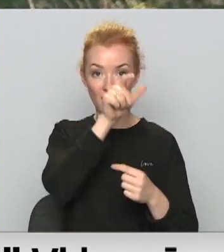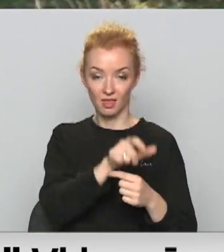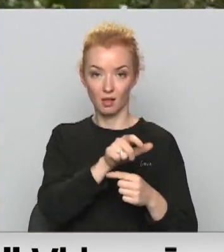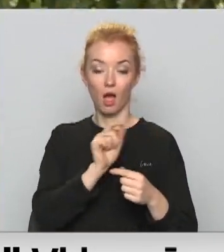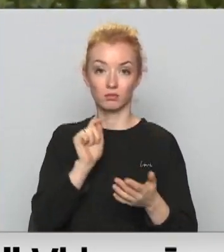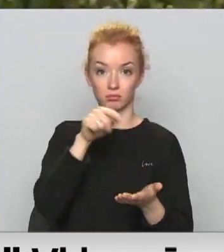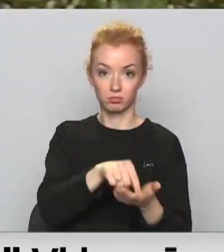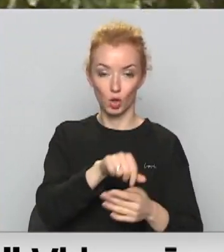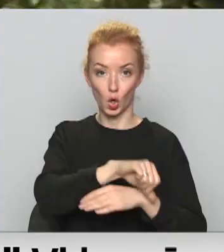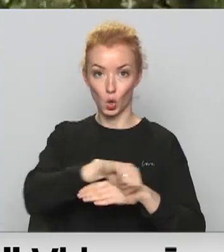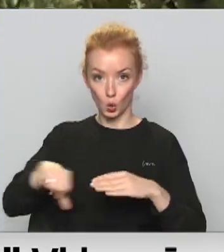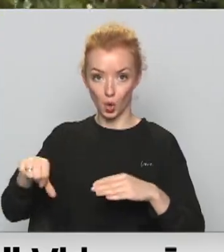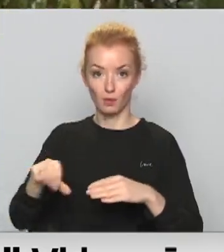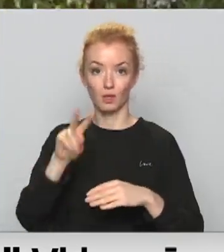robežu